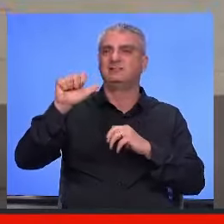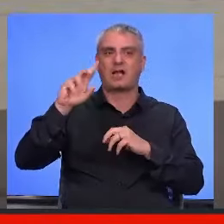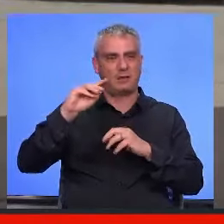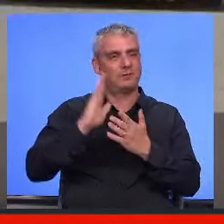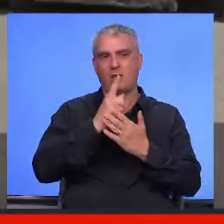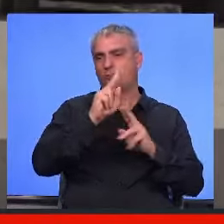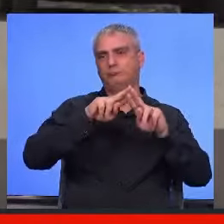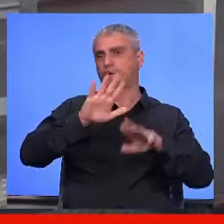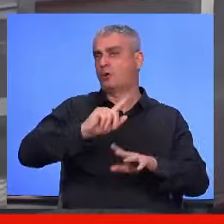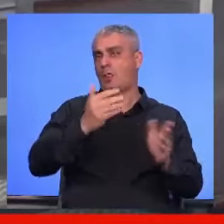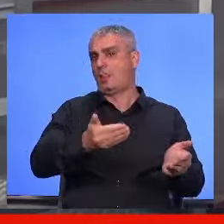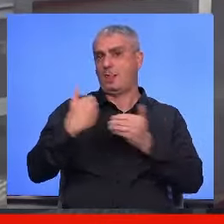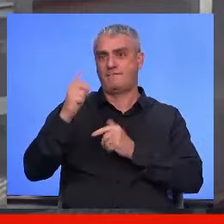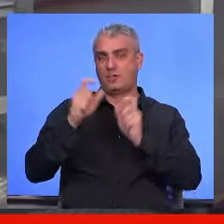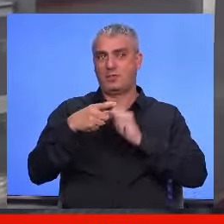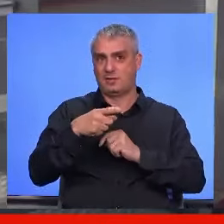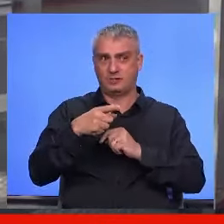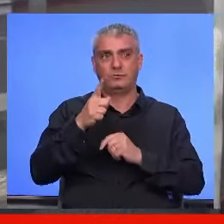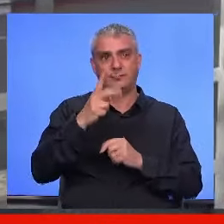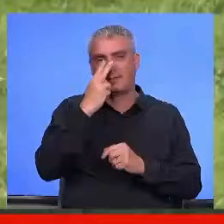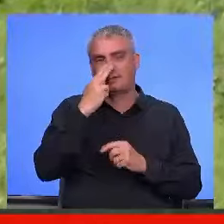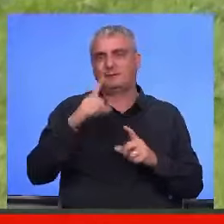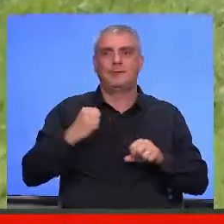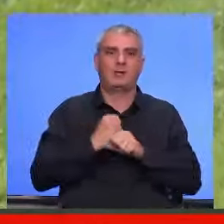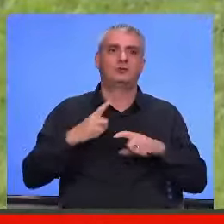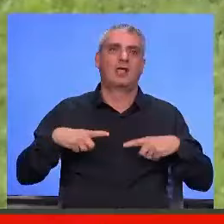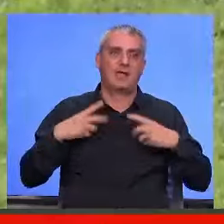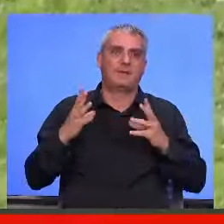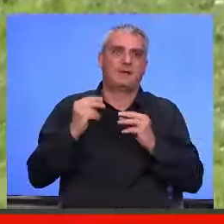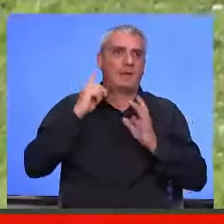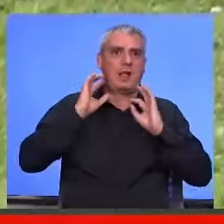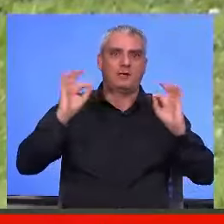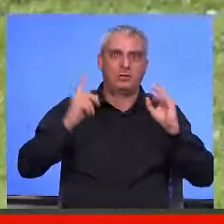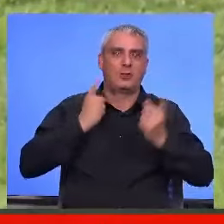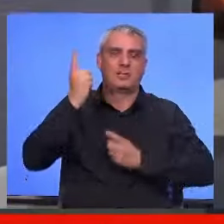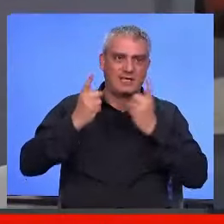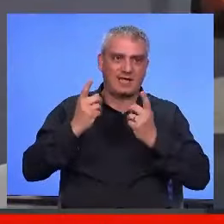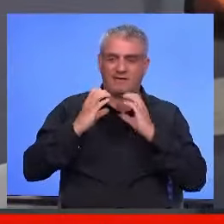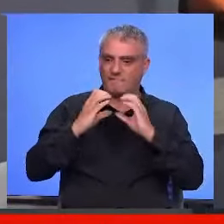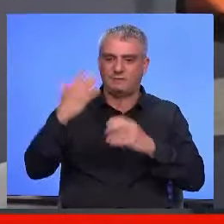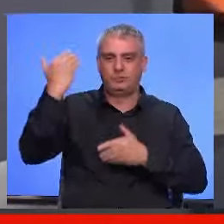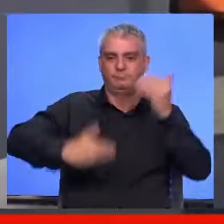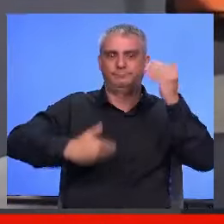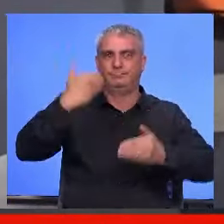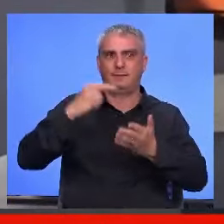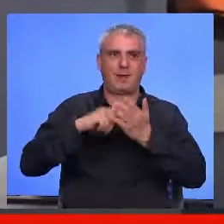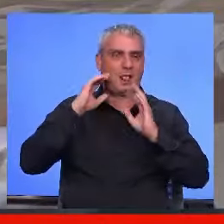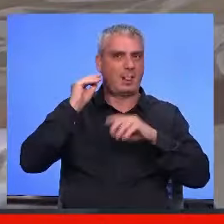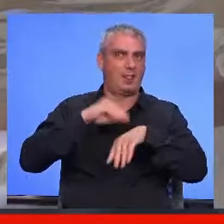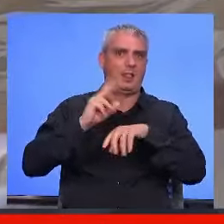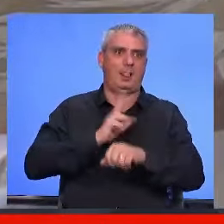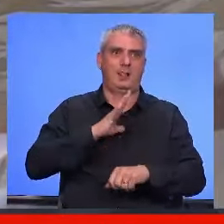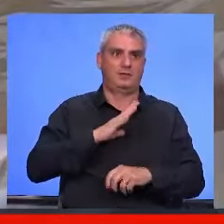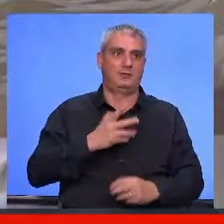שלא לפנות את התושבים. הם מנסים לקיים שגרה בצל אזעקות, ירי וכבישים שנחסמים בשל התרעות.